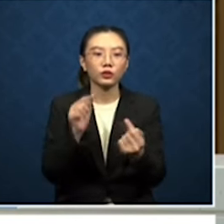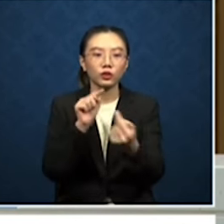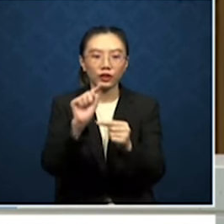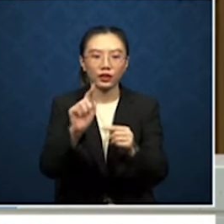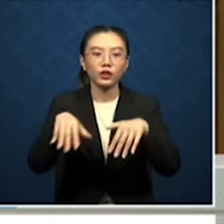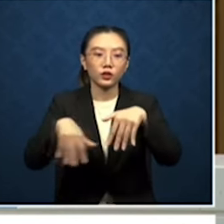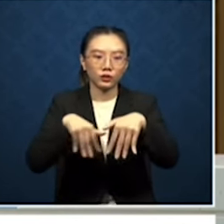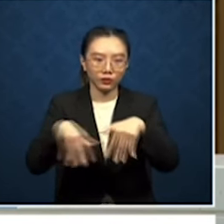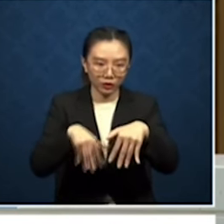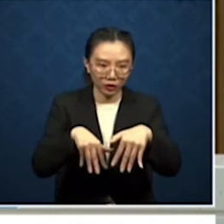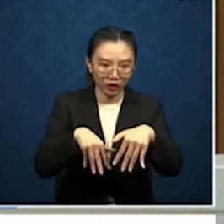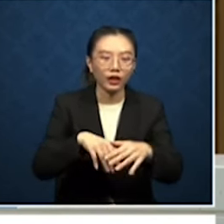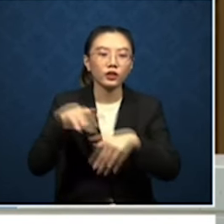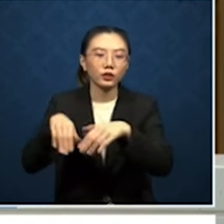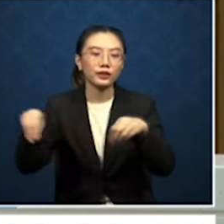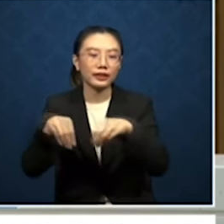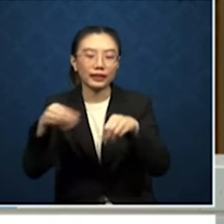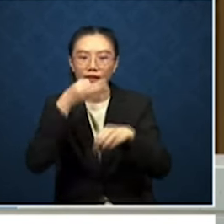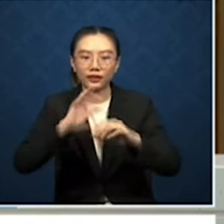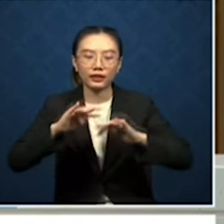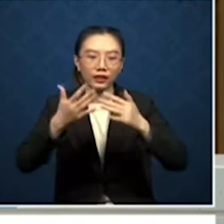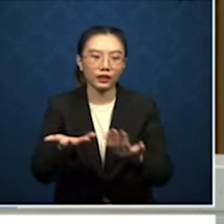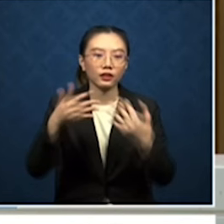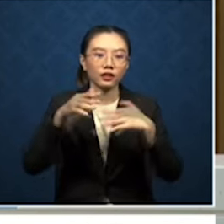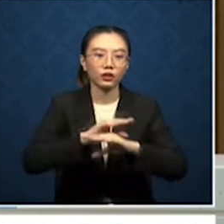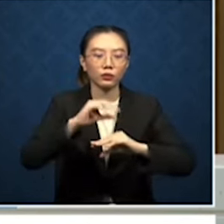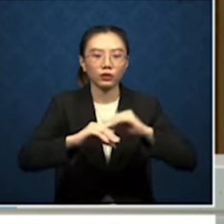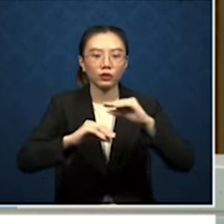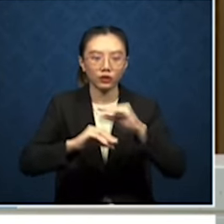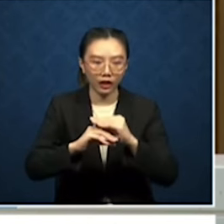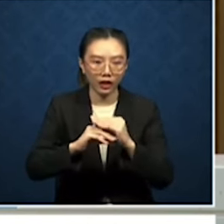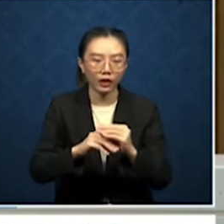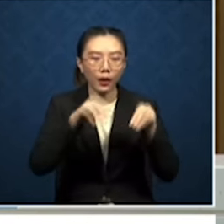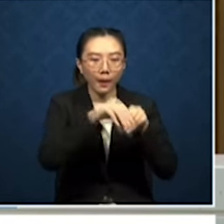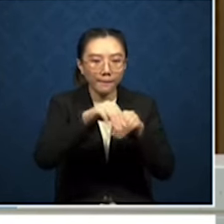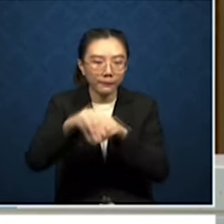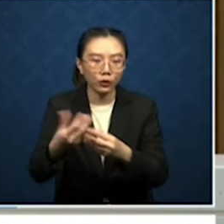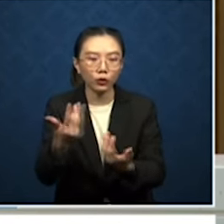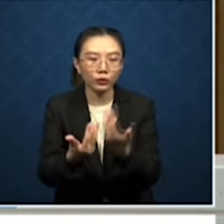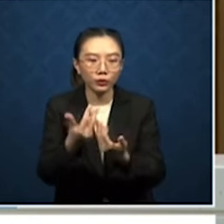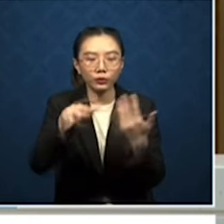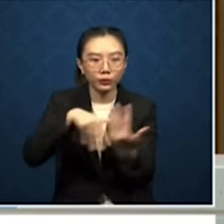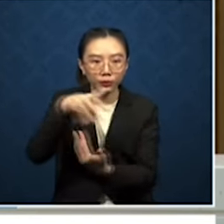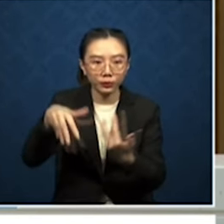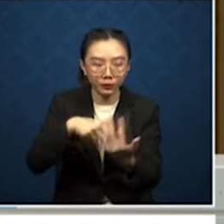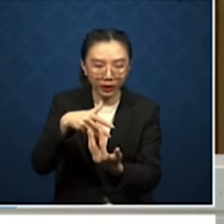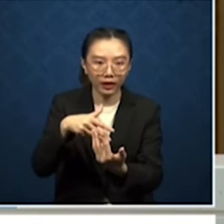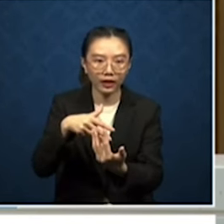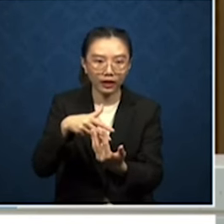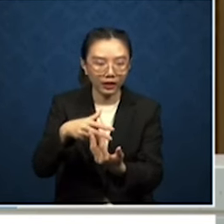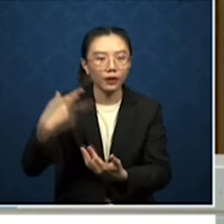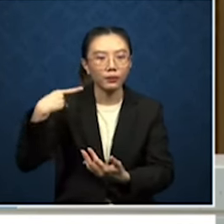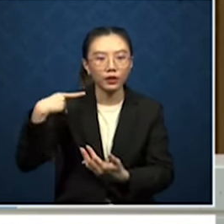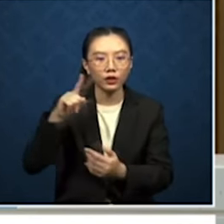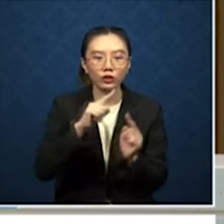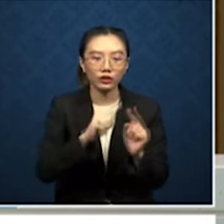องถิ่นและชุมชนชายฝั่งเข้าร่วมโครงการปลูกป่าชายเลนเพื่อประโยชน์จากคาร์บอนเครดิตรวมทั้งประโยชน์ใน